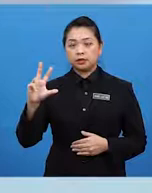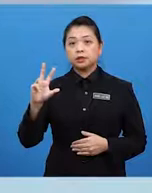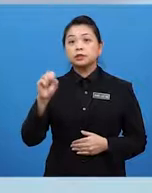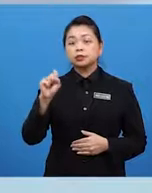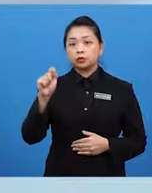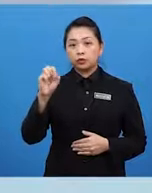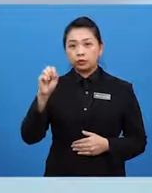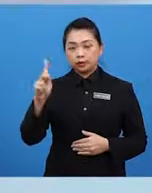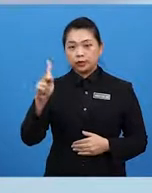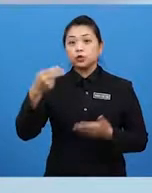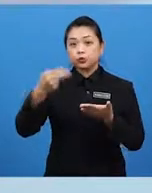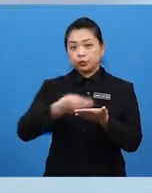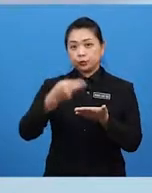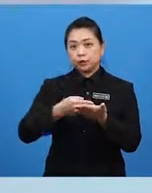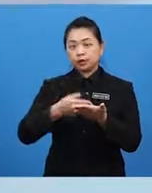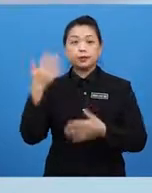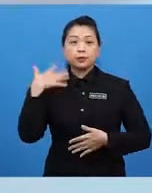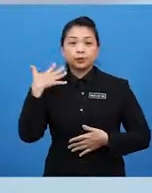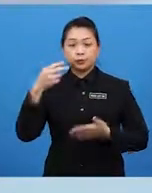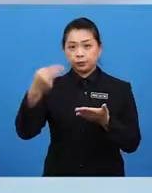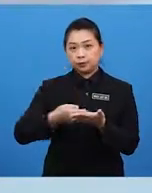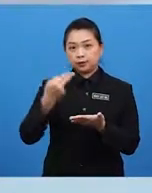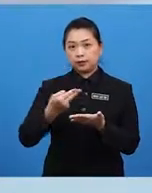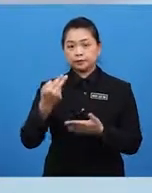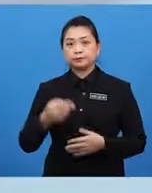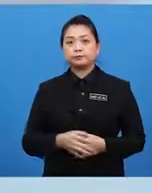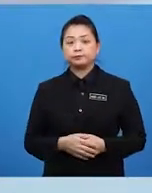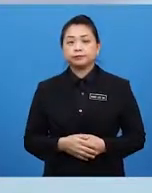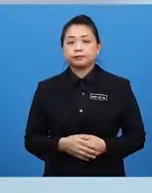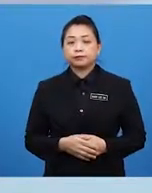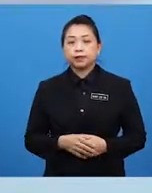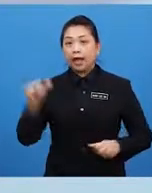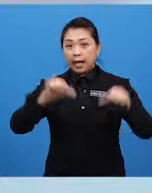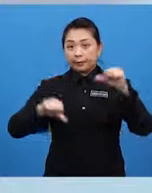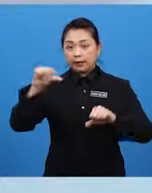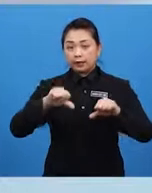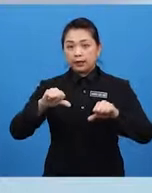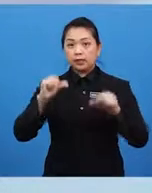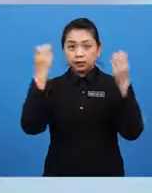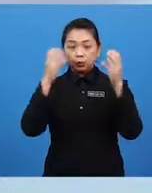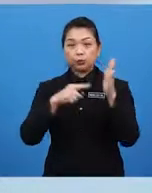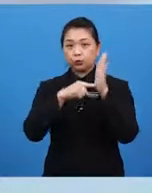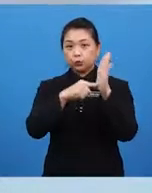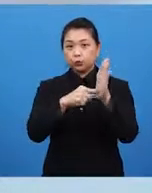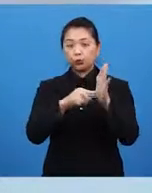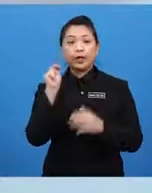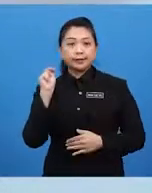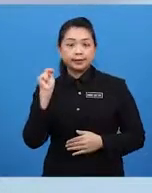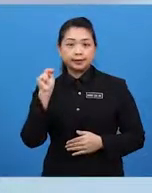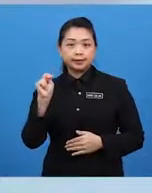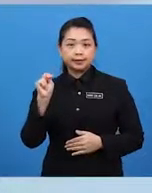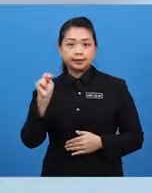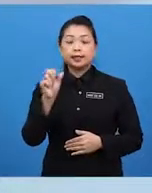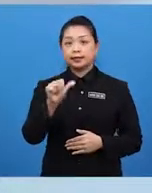sub en hotsos Production Hai Amali yang akan cek kutunjukkan sebentar nanti